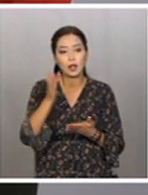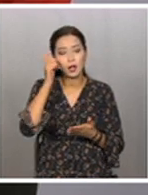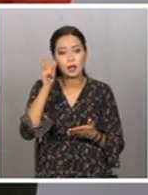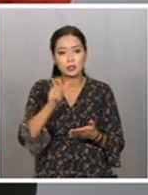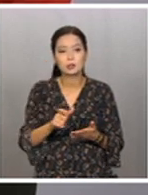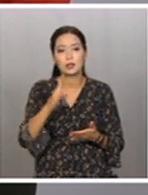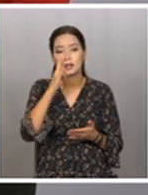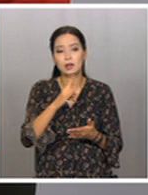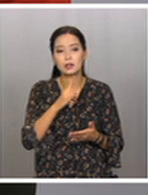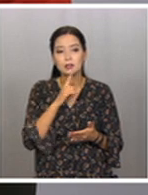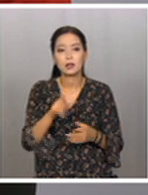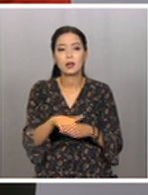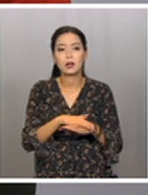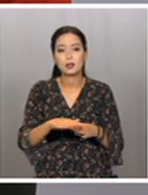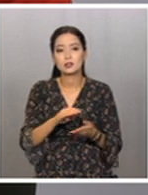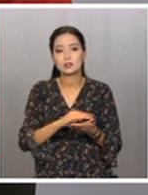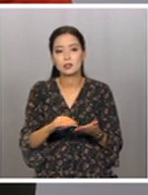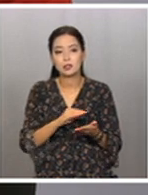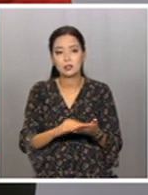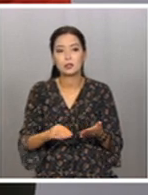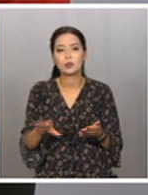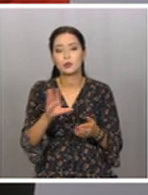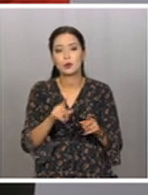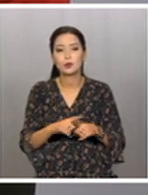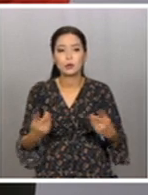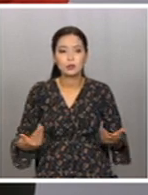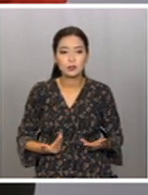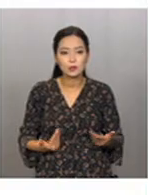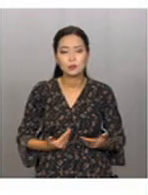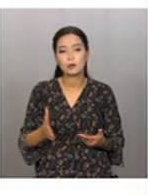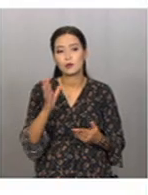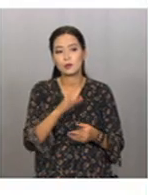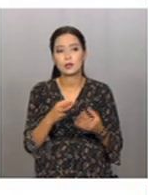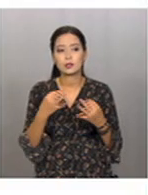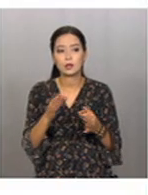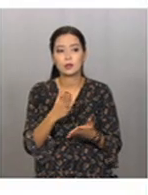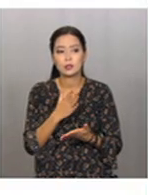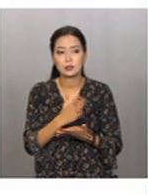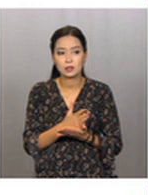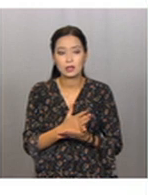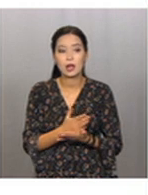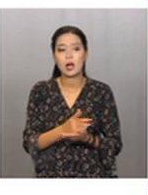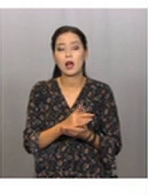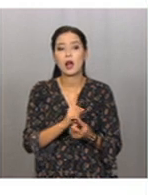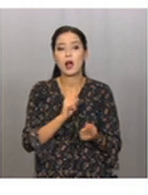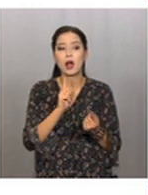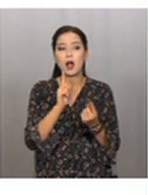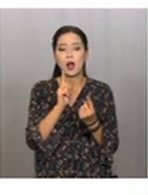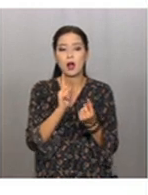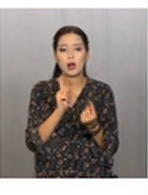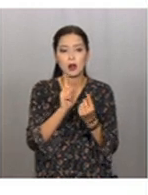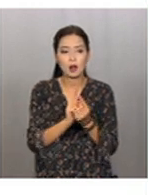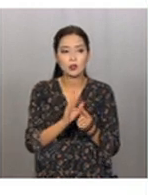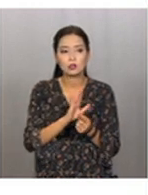аты жайылған Біржанды сарай ерекше құрметпен қарсы алу керек еді. Қарсы ұшпай тотығыстай қанат қағып